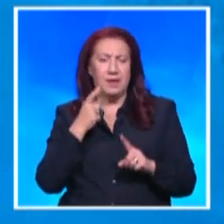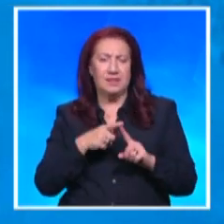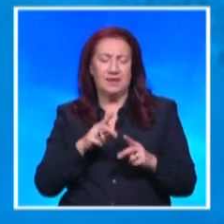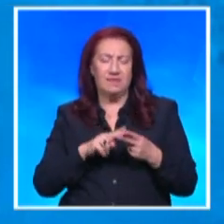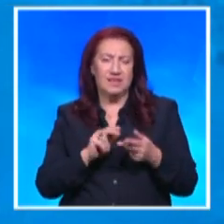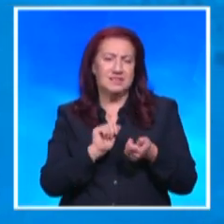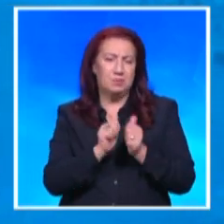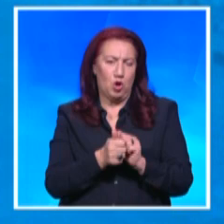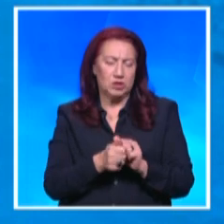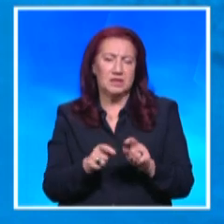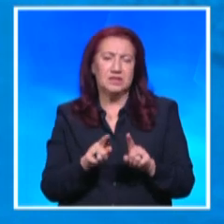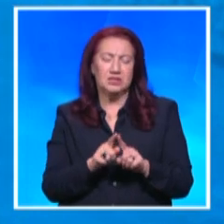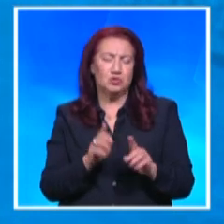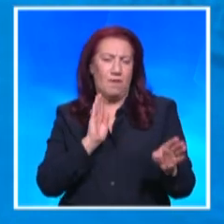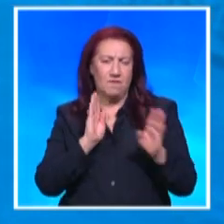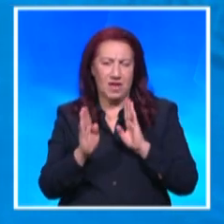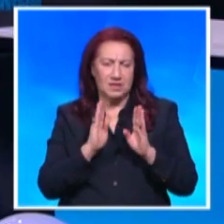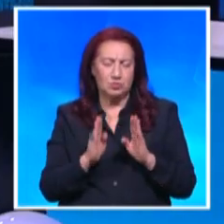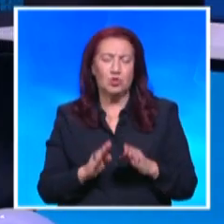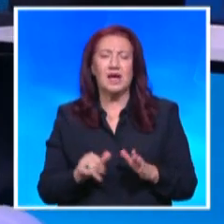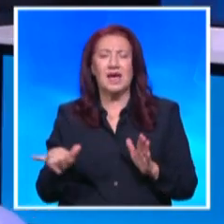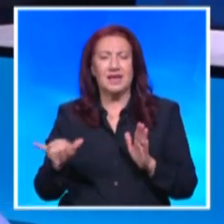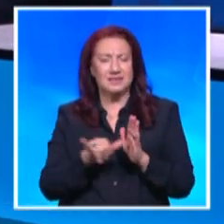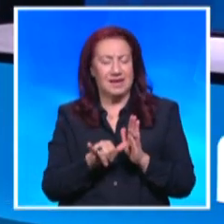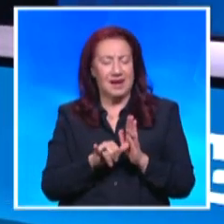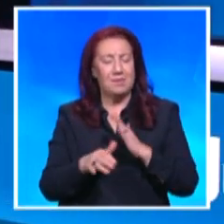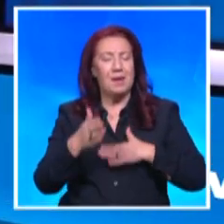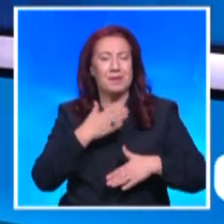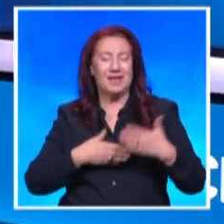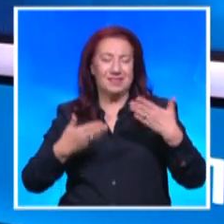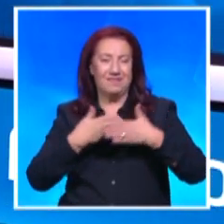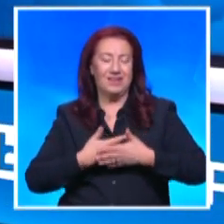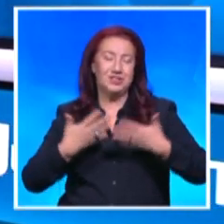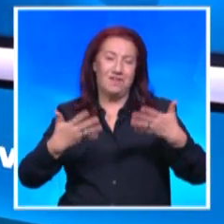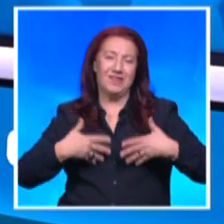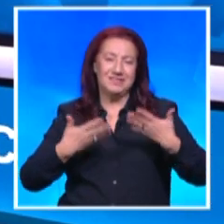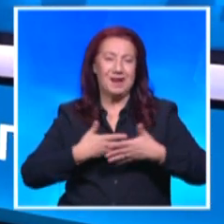както и на Facebook и Instagram страницата btvsport. Приятна вечер и весели празници!